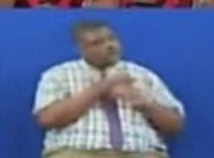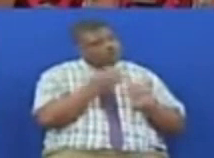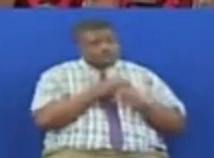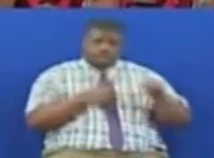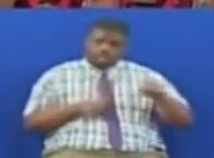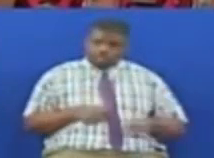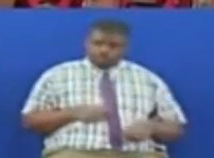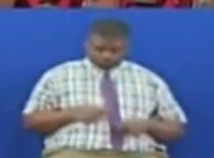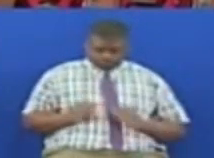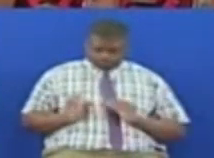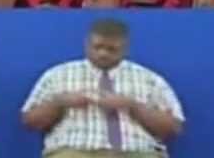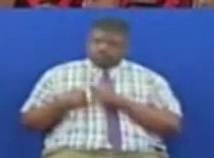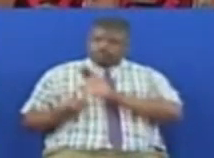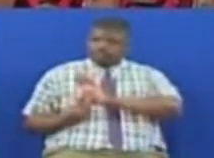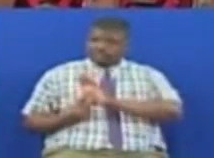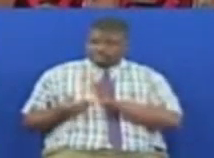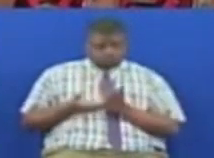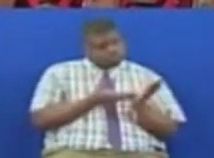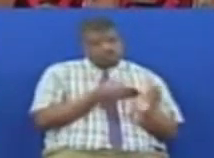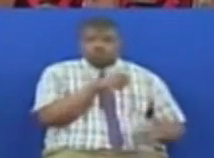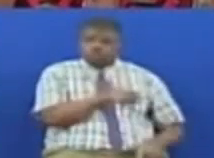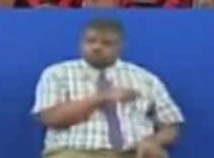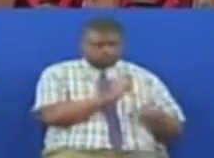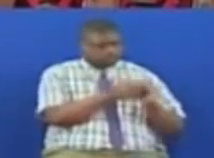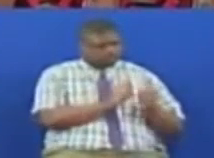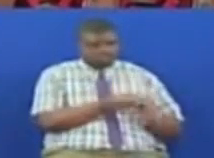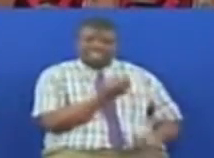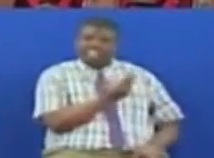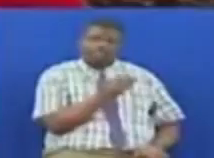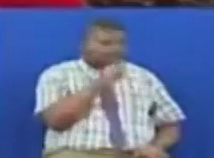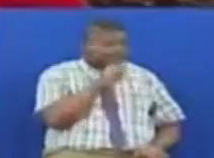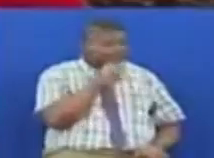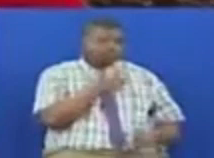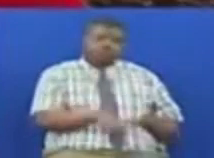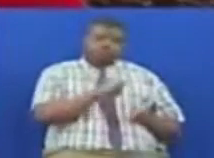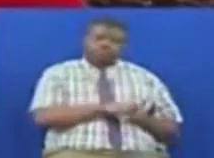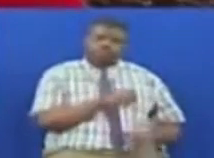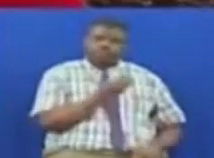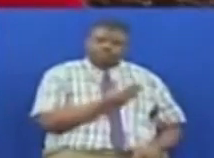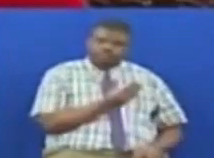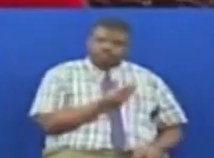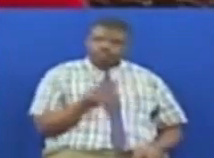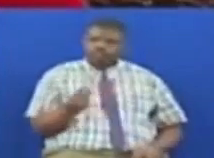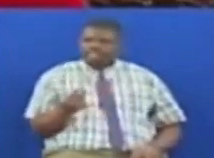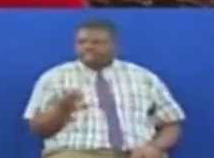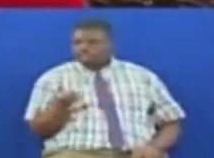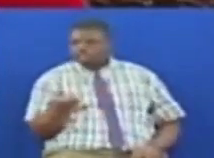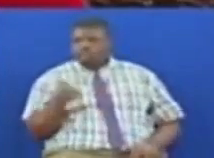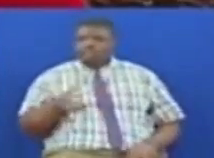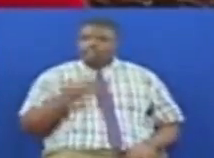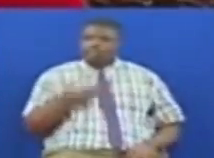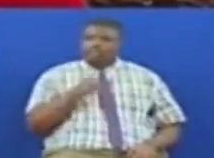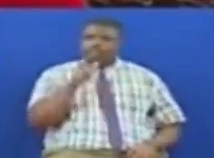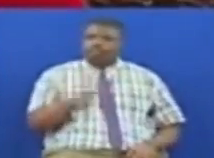Spika, kifungu cha 7 cha mswada huu ambacho kinarekebisha kifungu cha 4 cha sheria mama kwa kuongeza kifungu cha 4 kifungu kidogo cha 2 ambacho kinamtaka